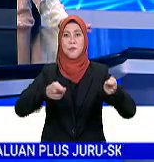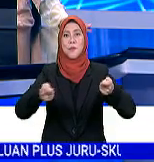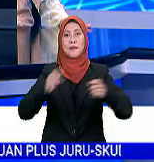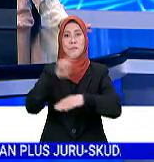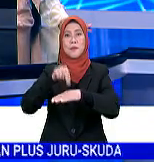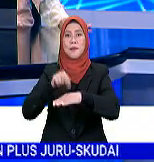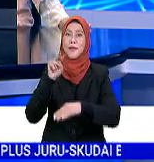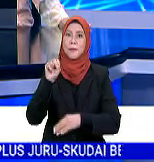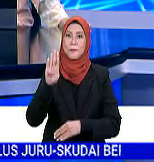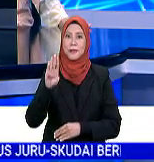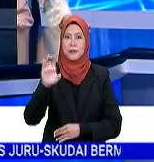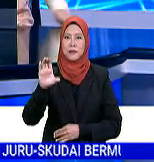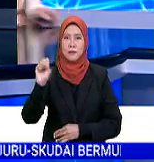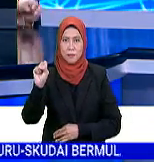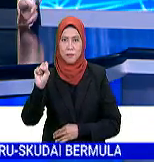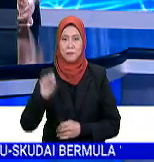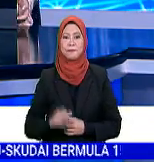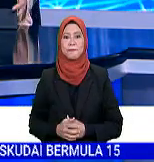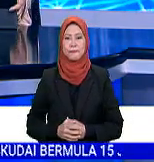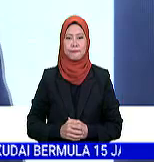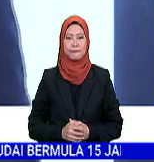Kebangsaan NBCS.